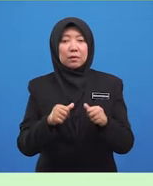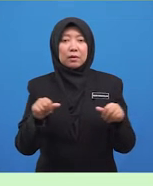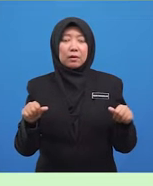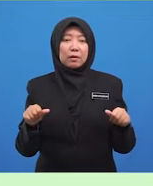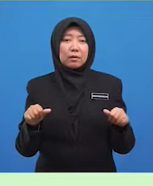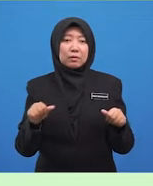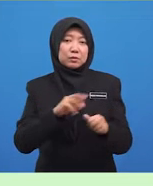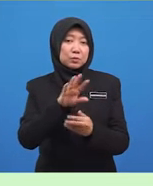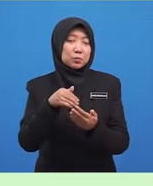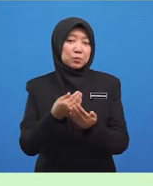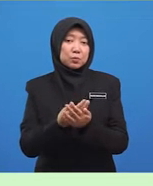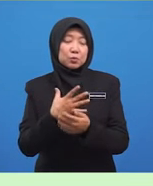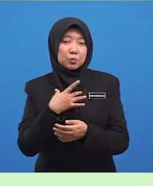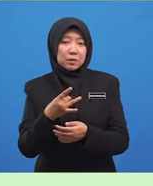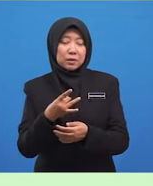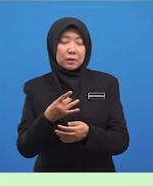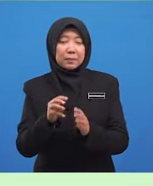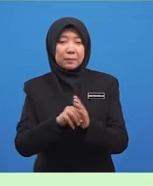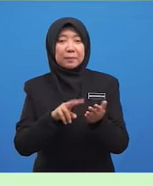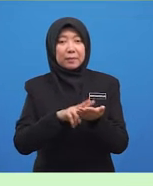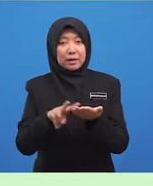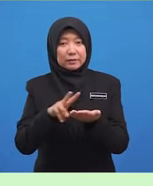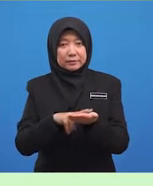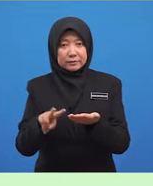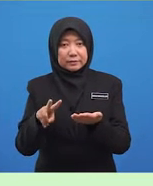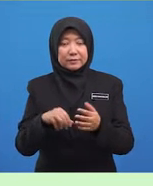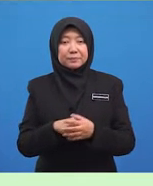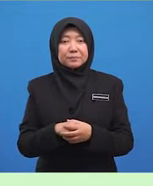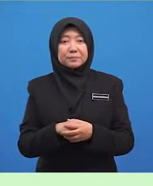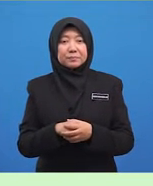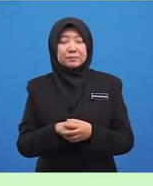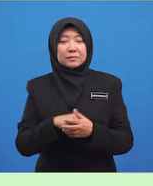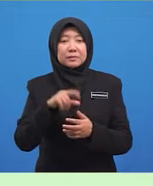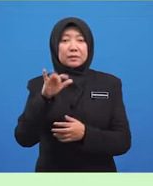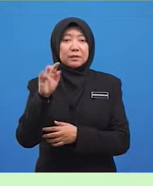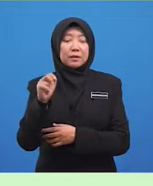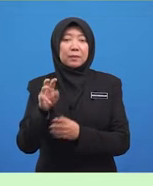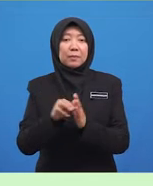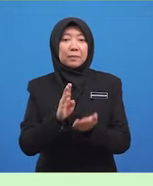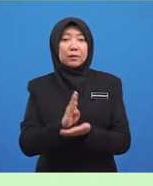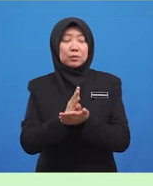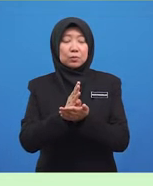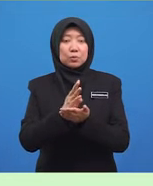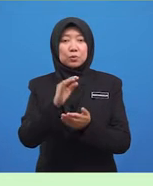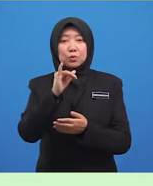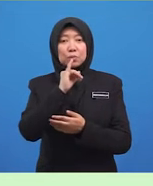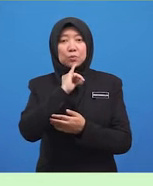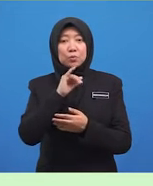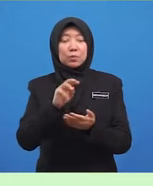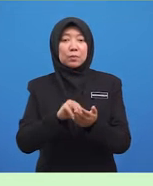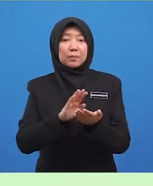mengamalkan amalan suka membaca. Lina membantu ibu memasak